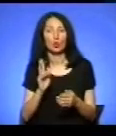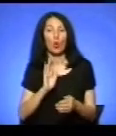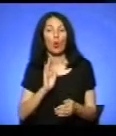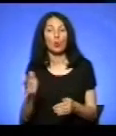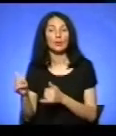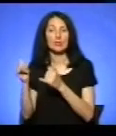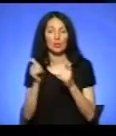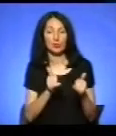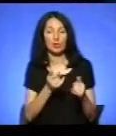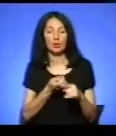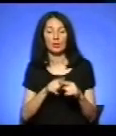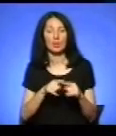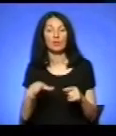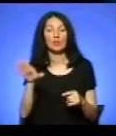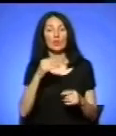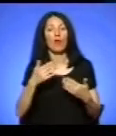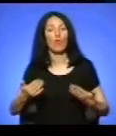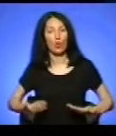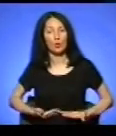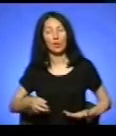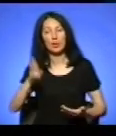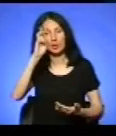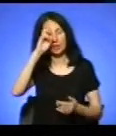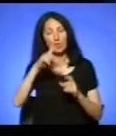буде забезпечувати це все в комунальних закладах?